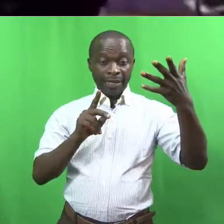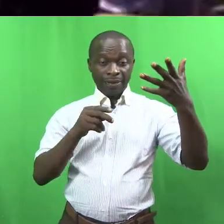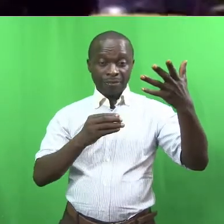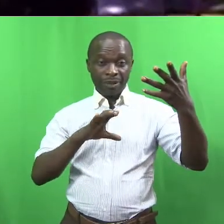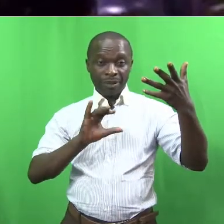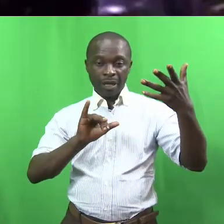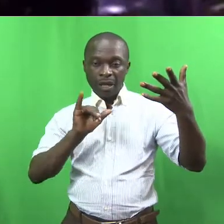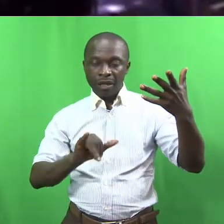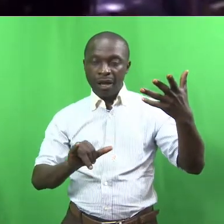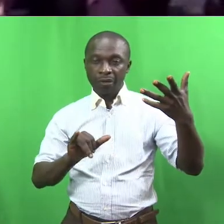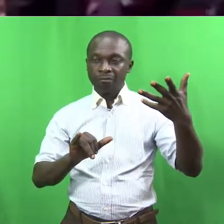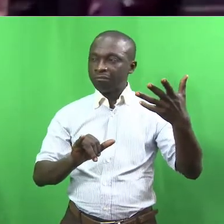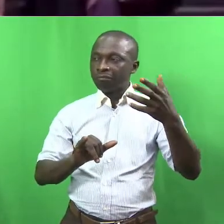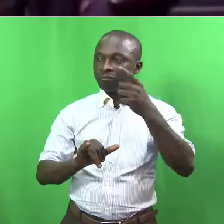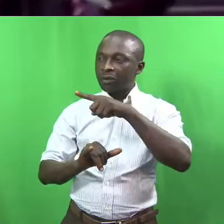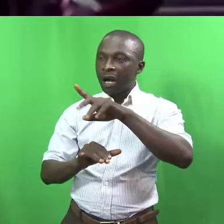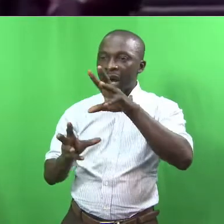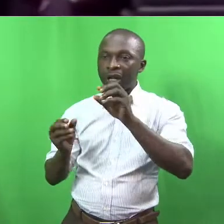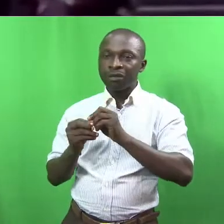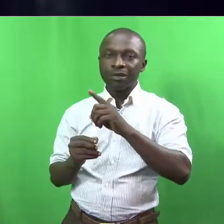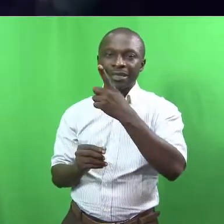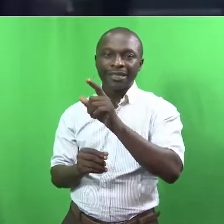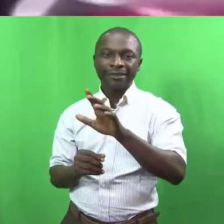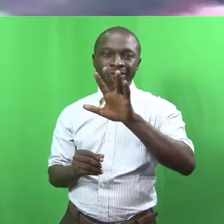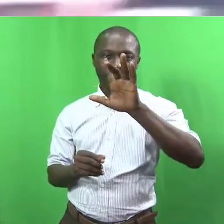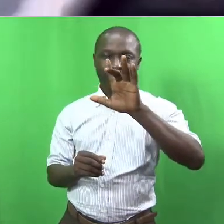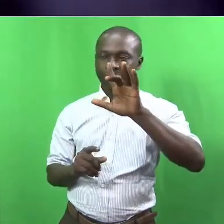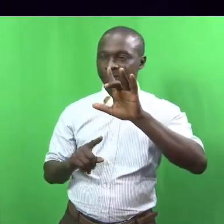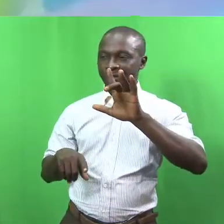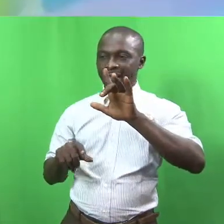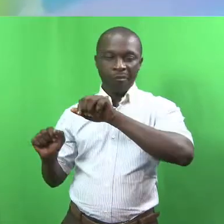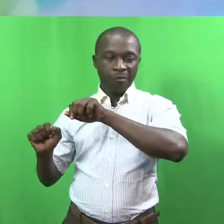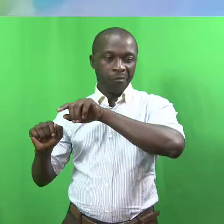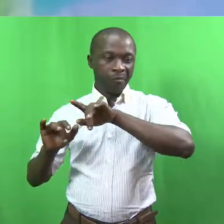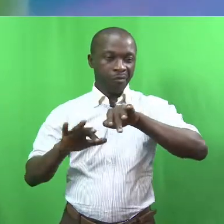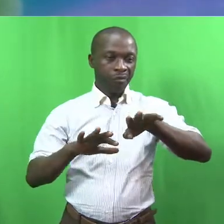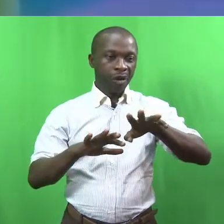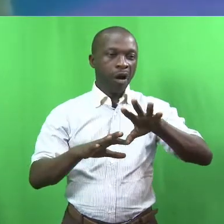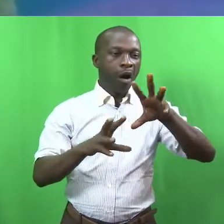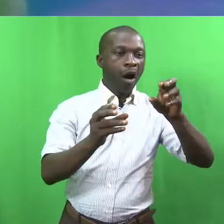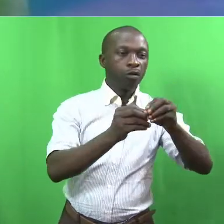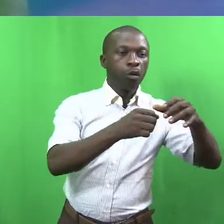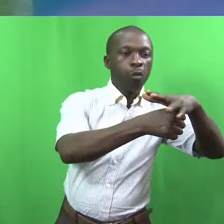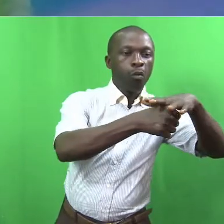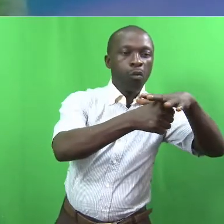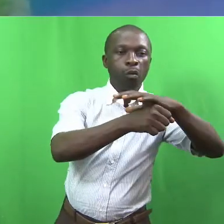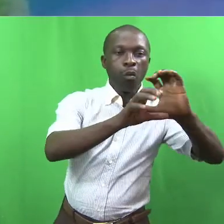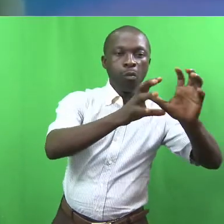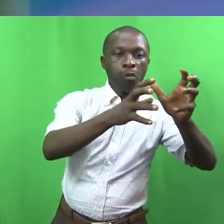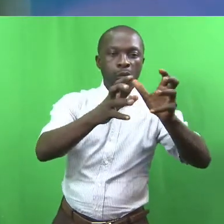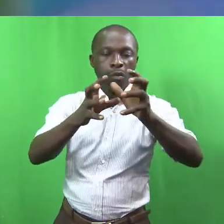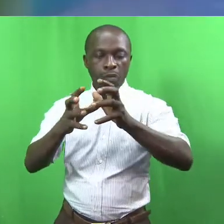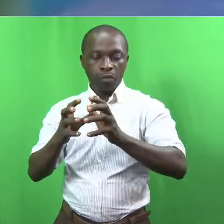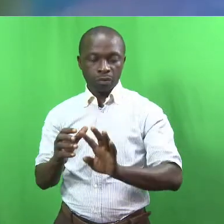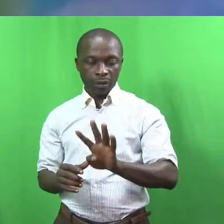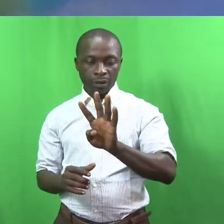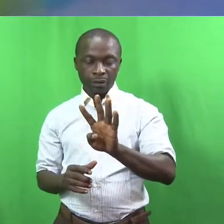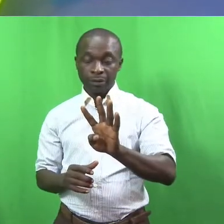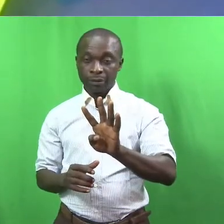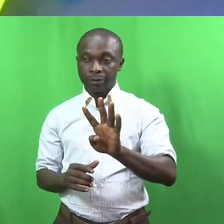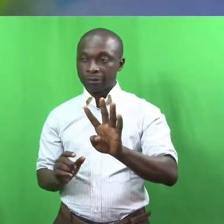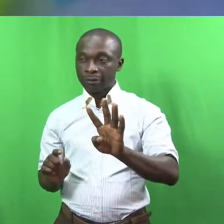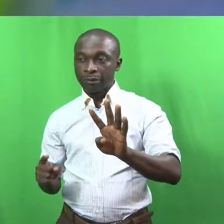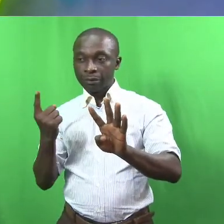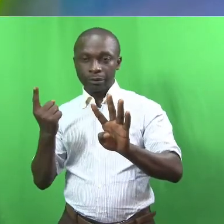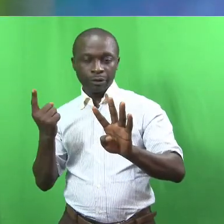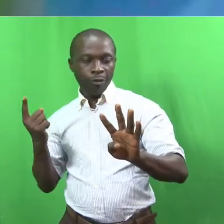départementaux, 125 conseillers municipaux que comptent les quatre communes du département des Bamboto ont réussi à accomplir avec